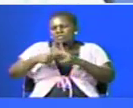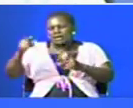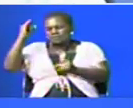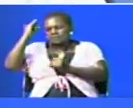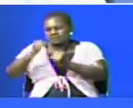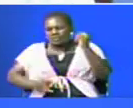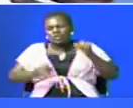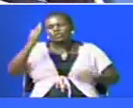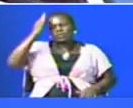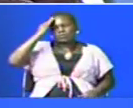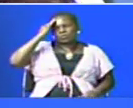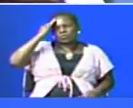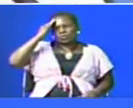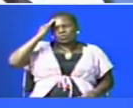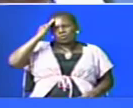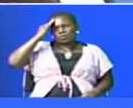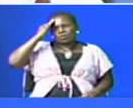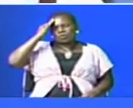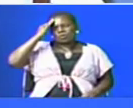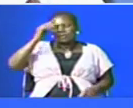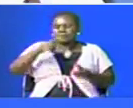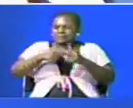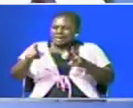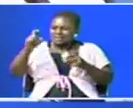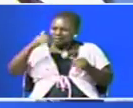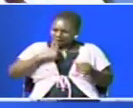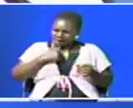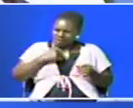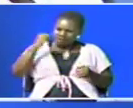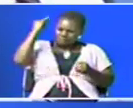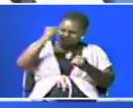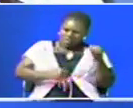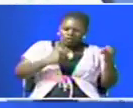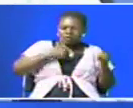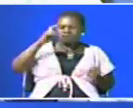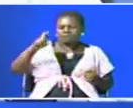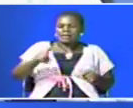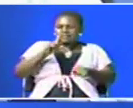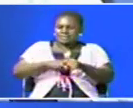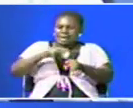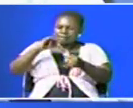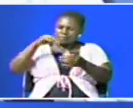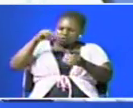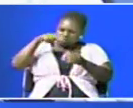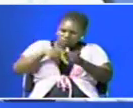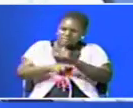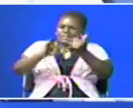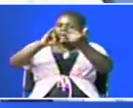wake. Kilicho na mwanzo kina mwisho. Ukiwa wewe unaingia kwenye maisha ya